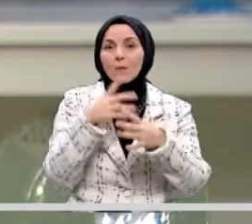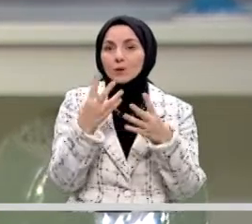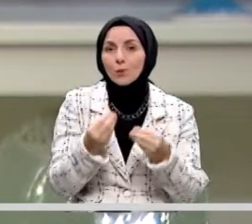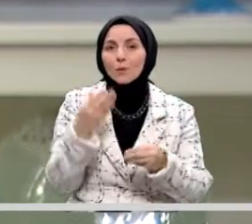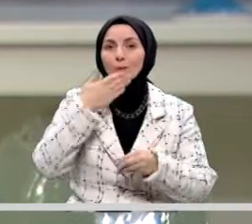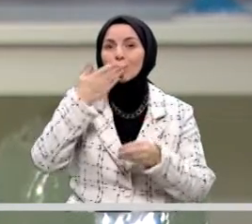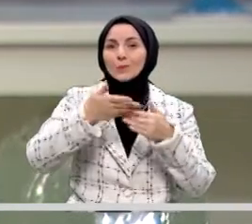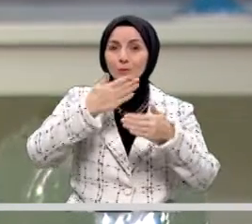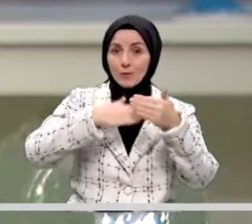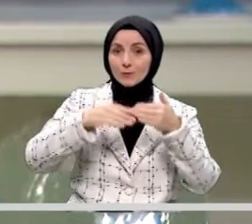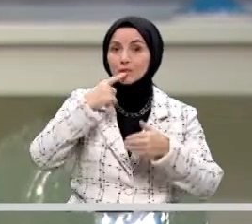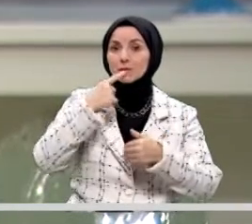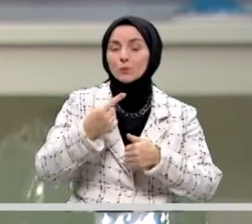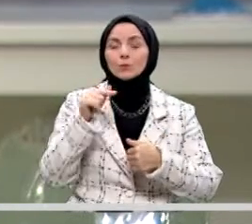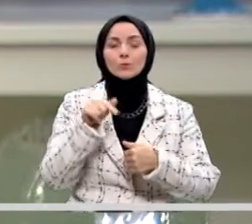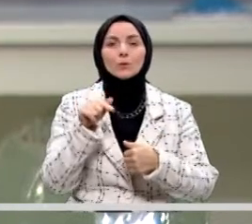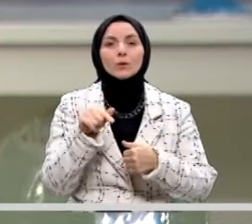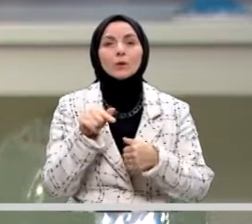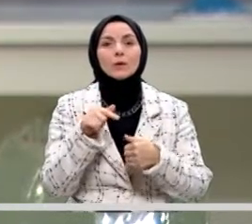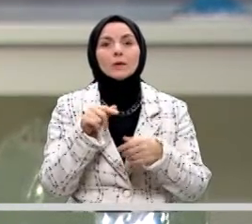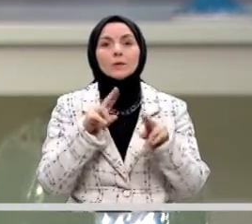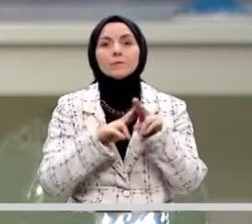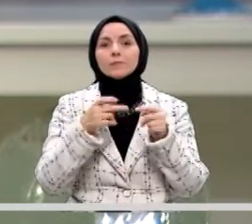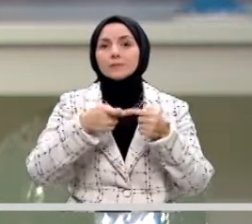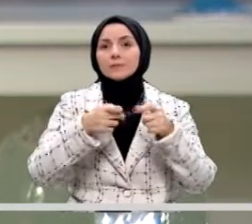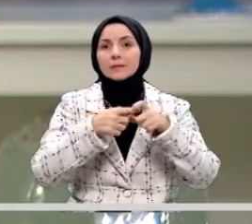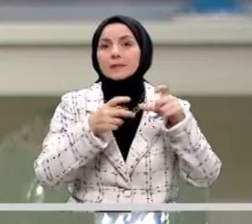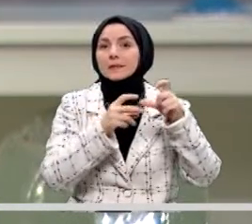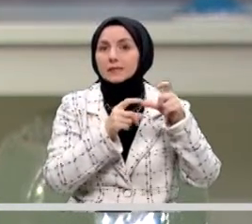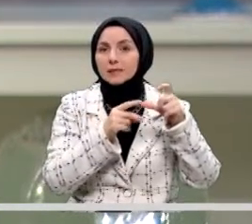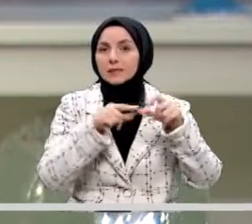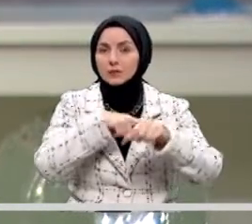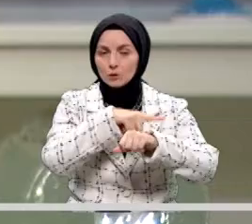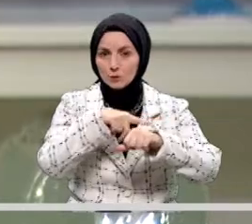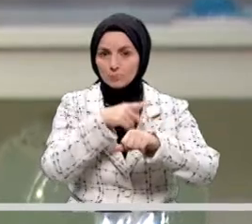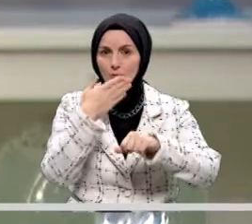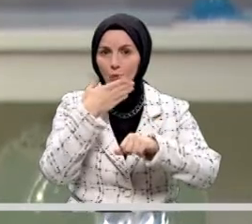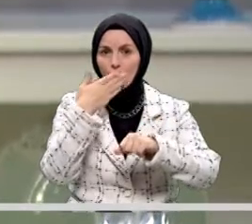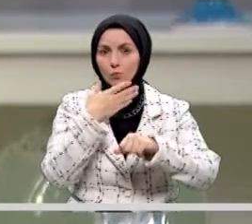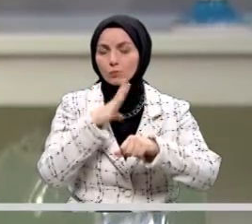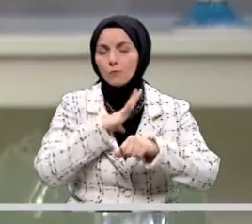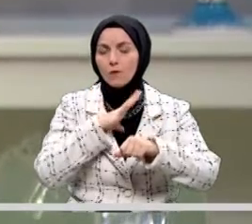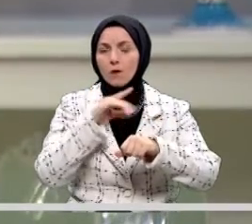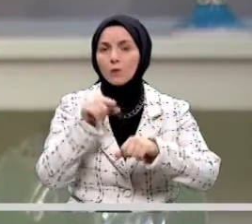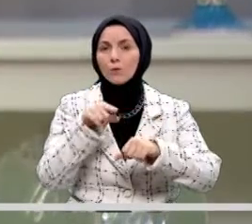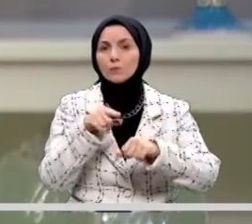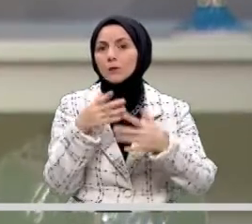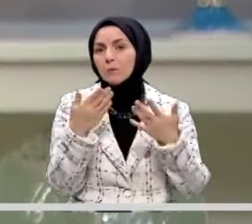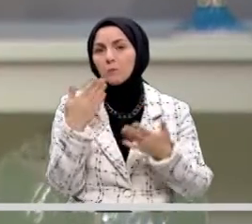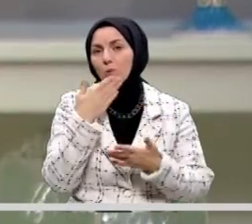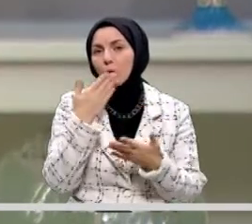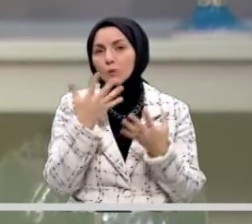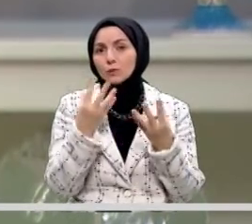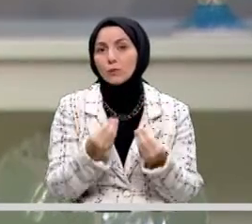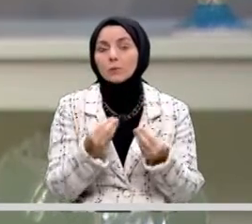öncesi diyoruz Hani bu kreş dönemine Aslında o da bir nebze zannediyorum yine bir okul Çünkü akranlarınızla bir ortamdasınız sosyalleşiyorsunuz bir şeyler